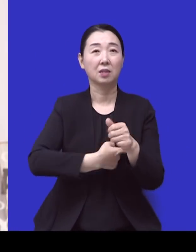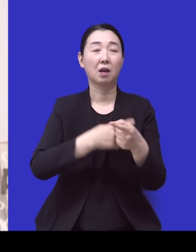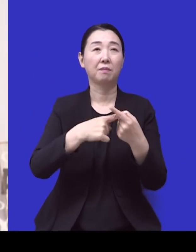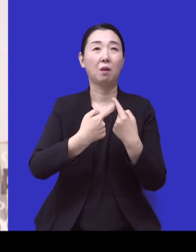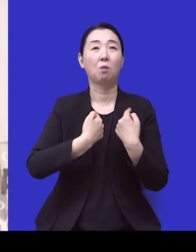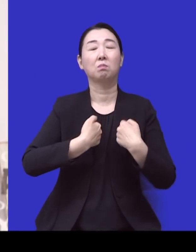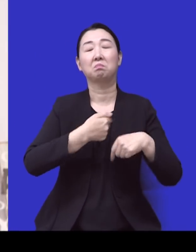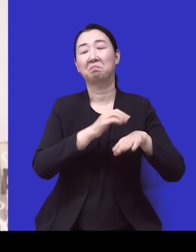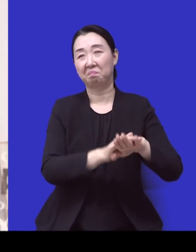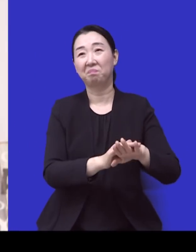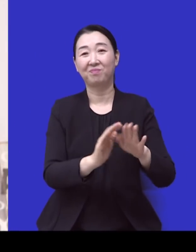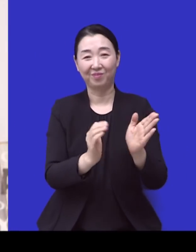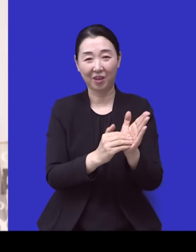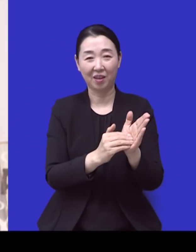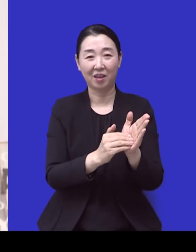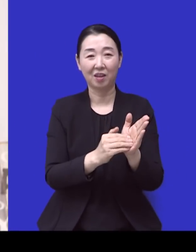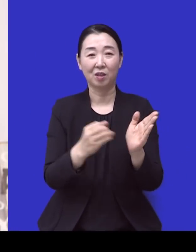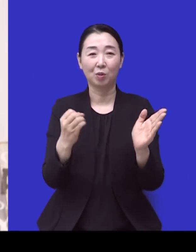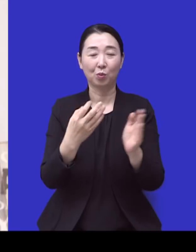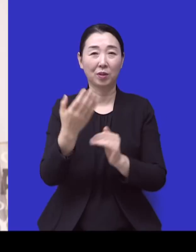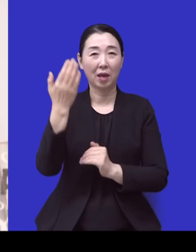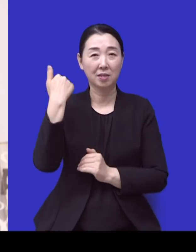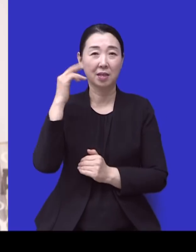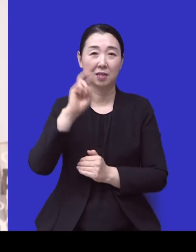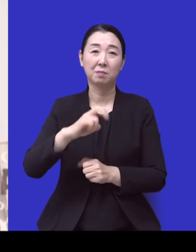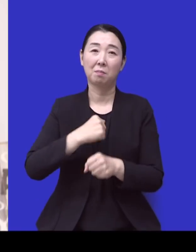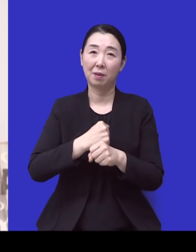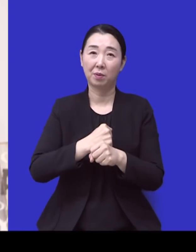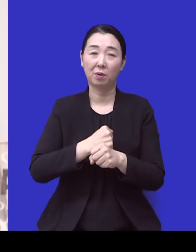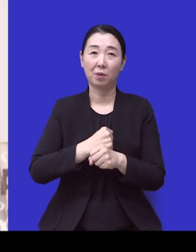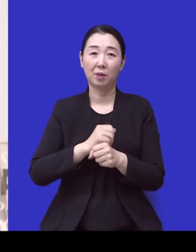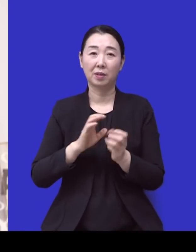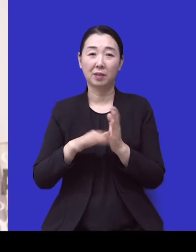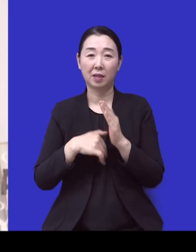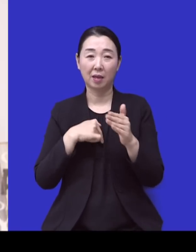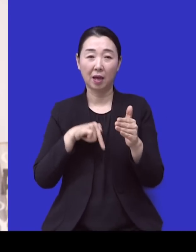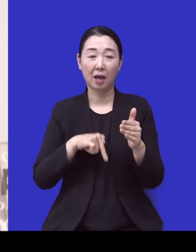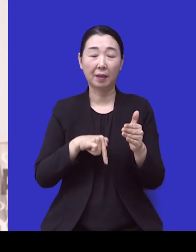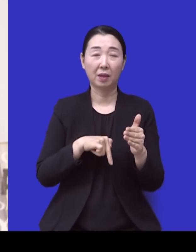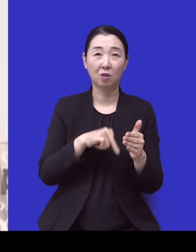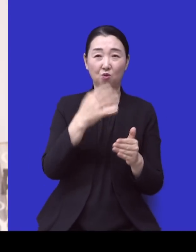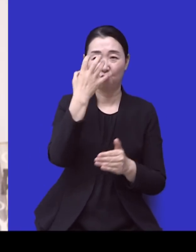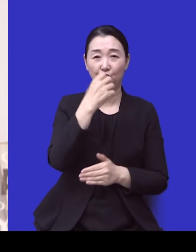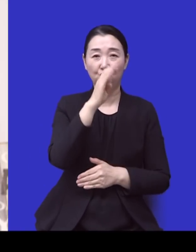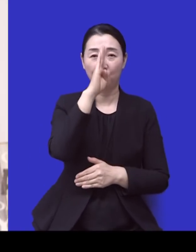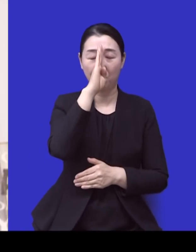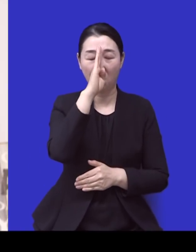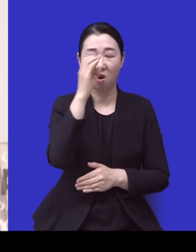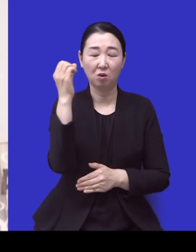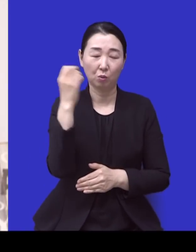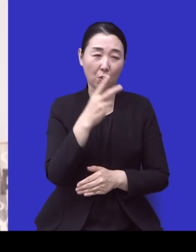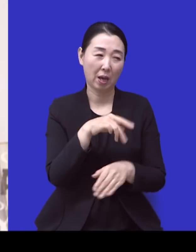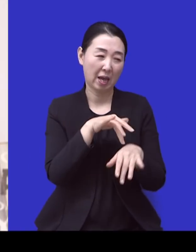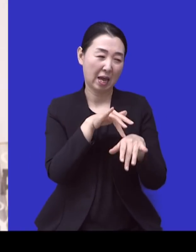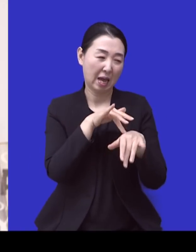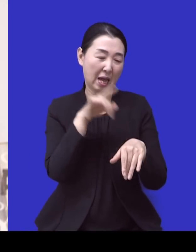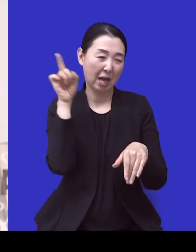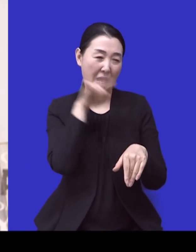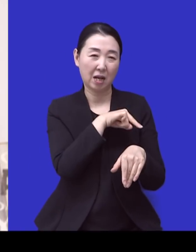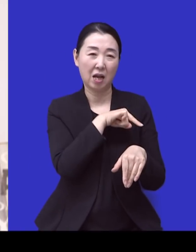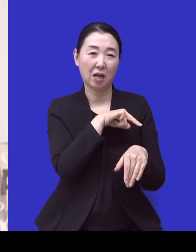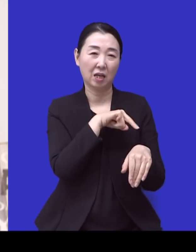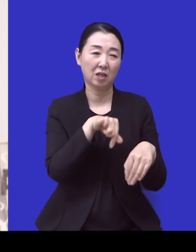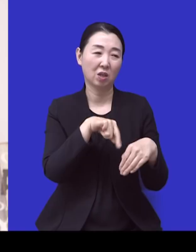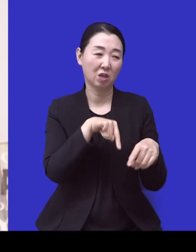그냥 내려놔지고 예전에는 그런 음악을 만들 때는 제 안에 있는 그런 우울함이나 어떤 악한 것들, 어두운 것들을 막